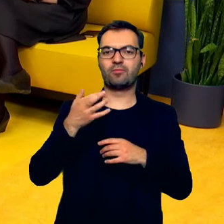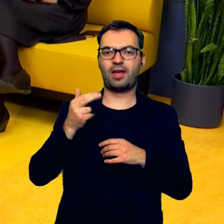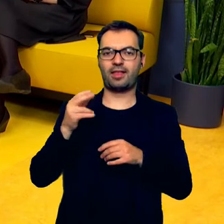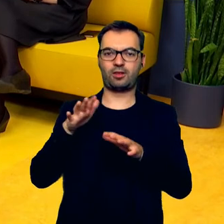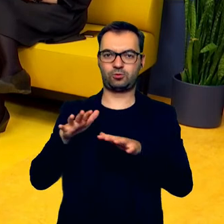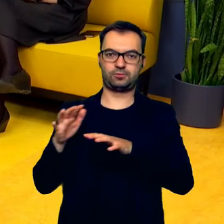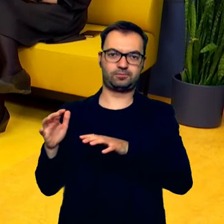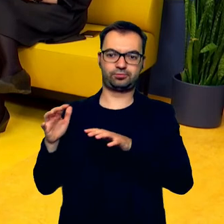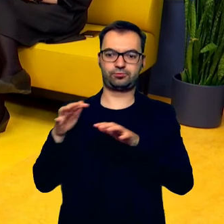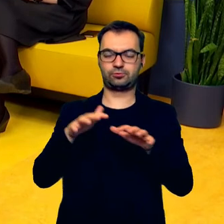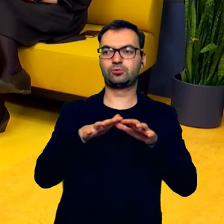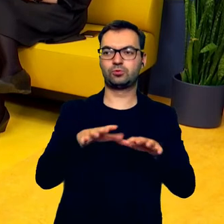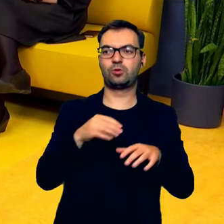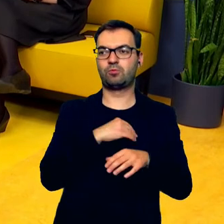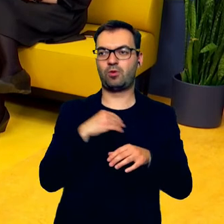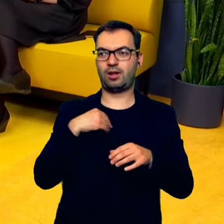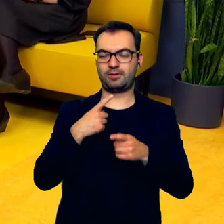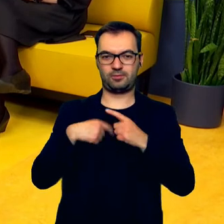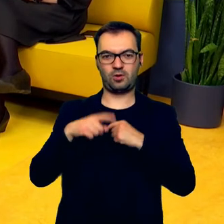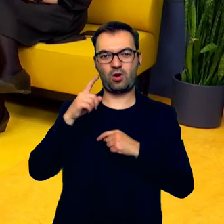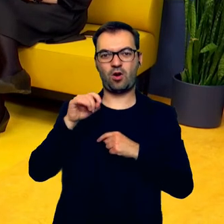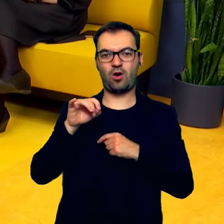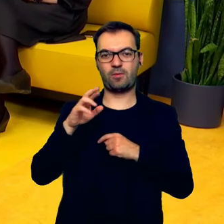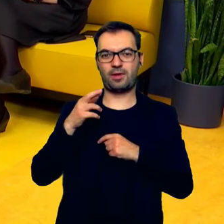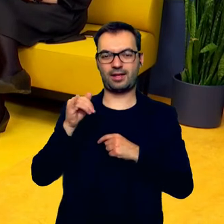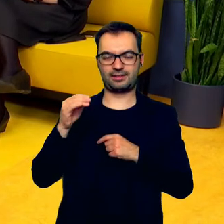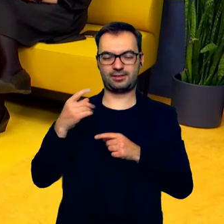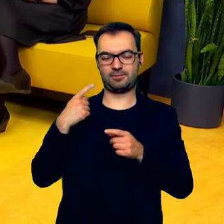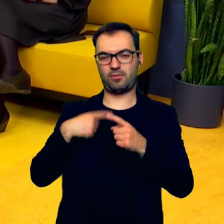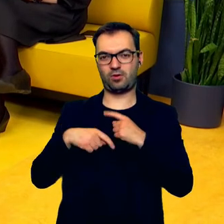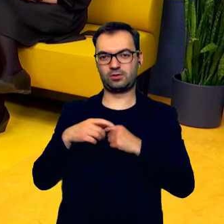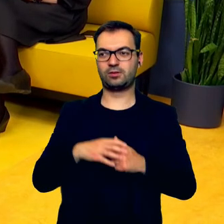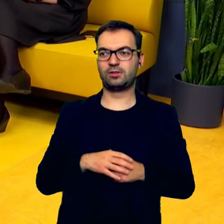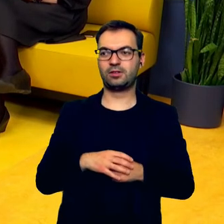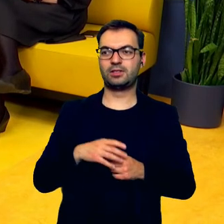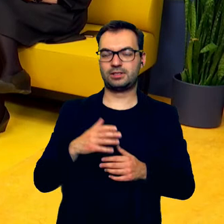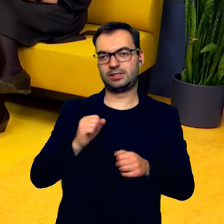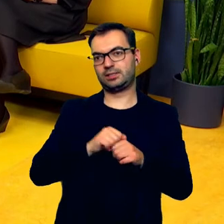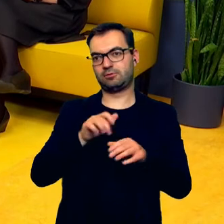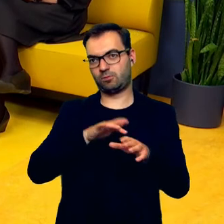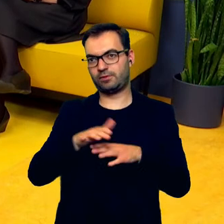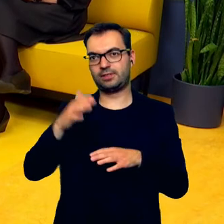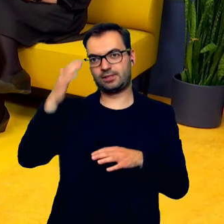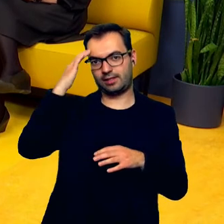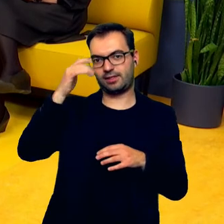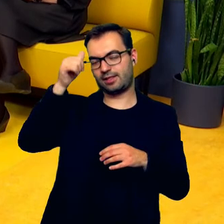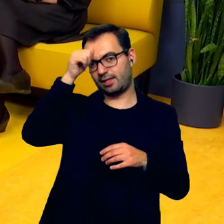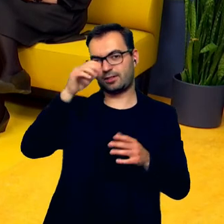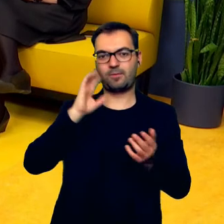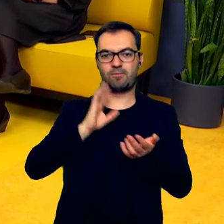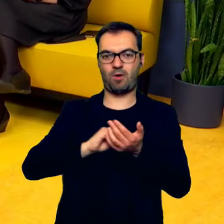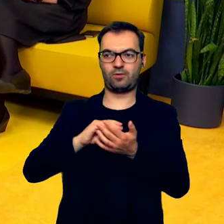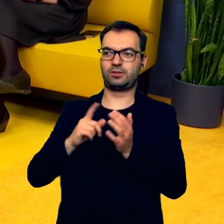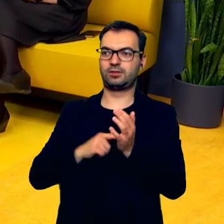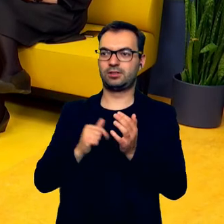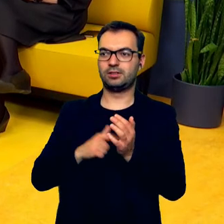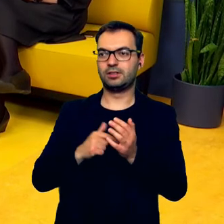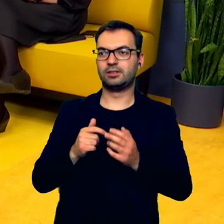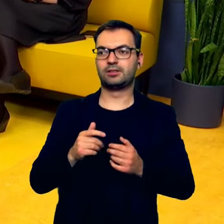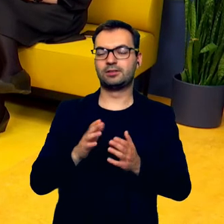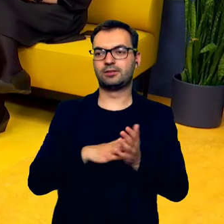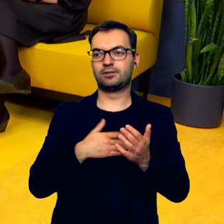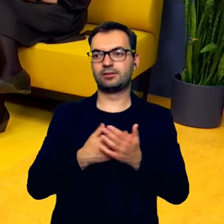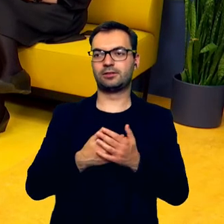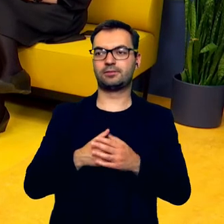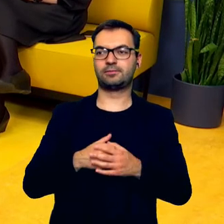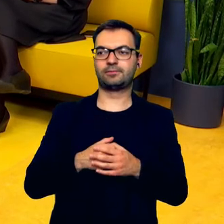i bardzo wielu Polaków ormiańskiego pochodzenia jest znanych. Nazwiska się powtarzają bardzo często, na